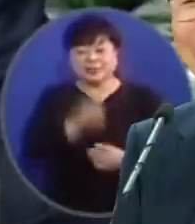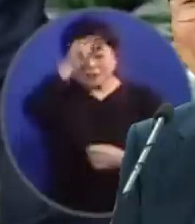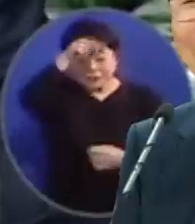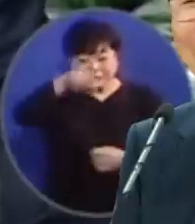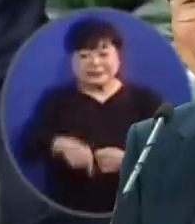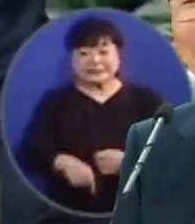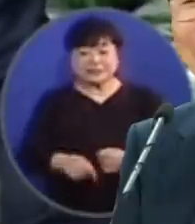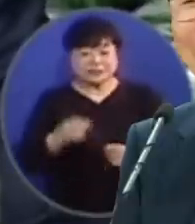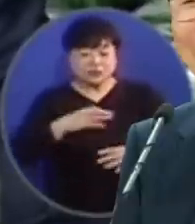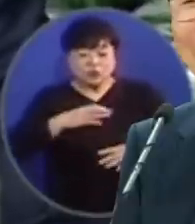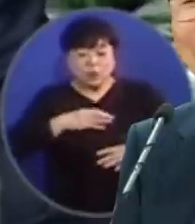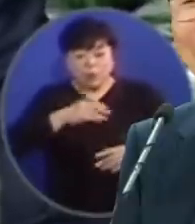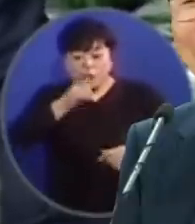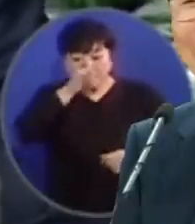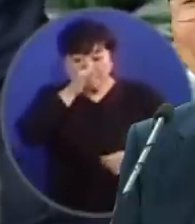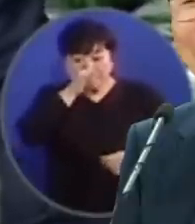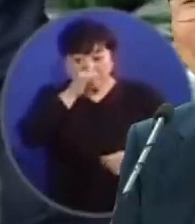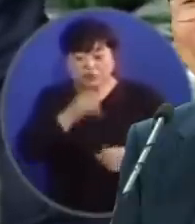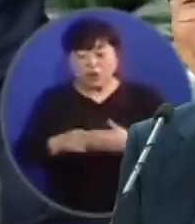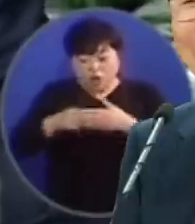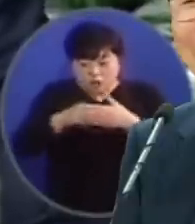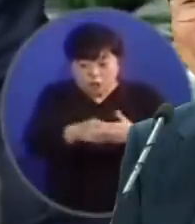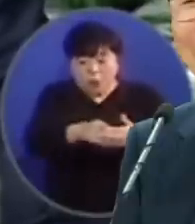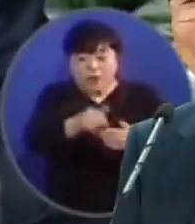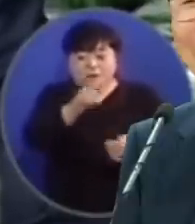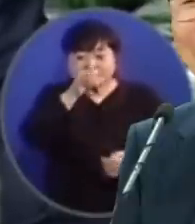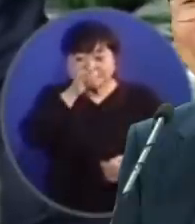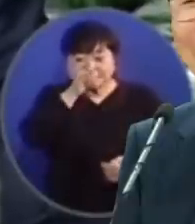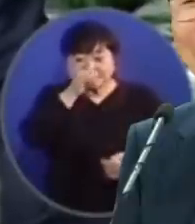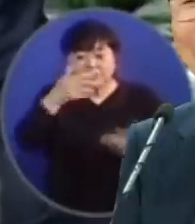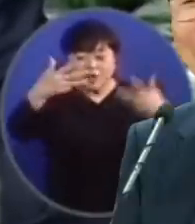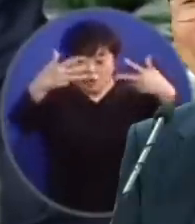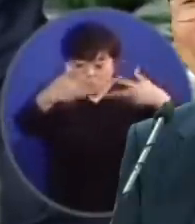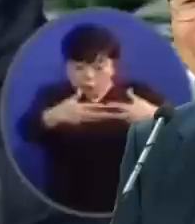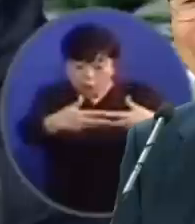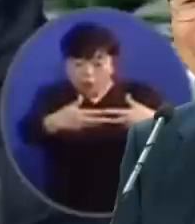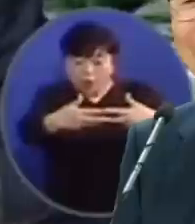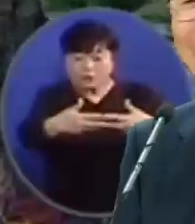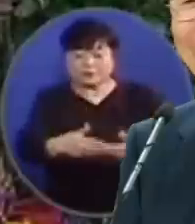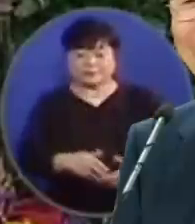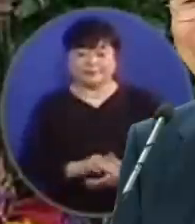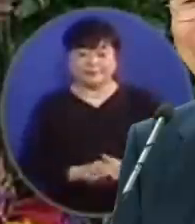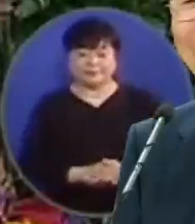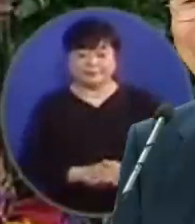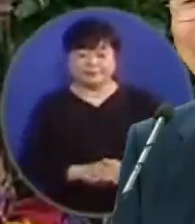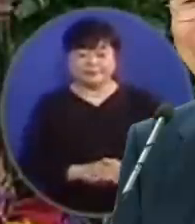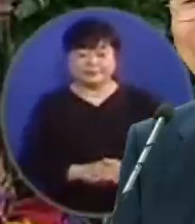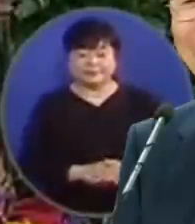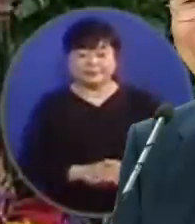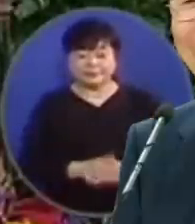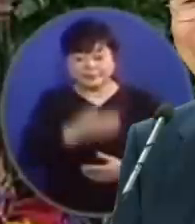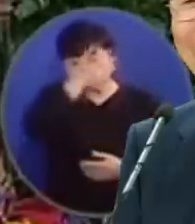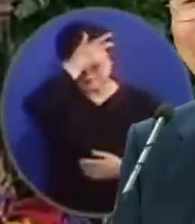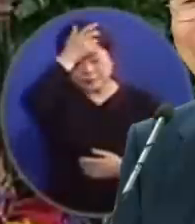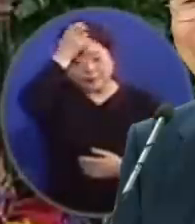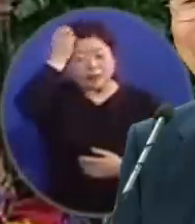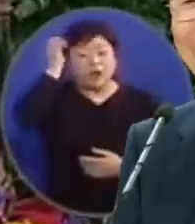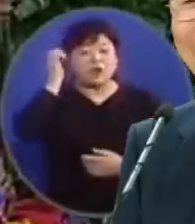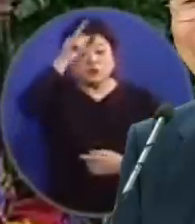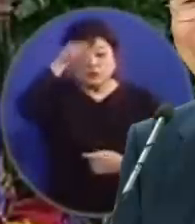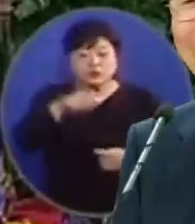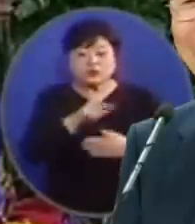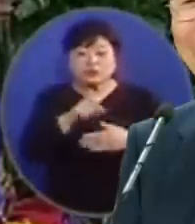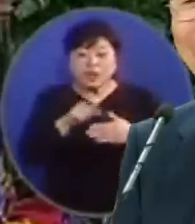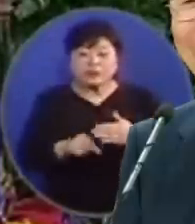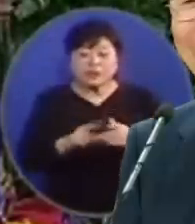천지의 두려움이 있어도 그것을 극복할 수 있다는 전제 조건이 되는 것입니다. 사도행전 17장 24절로 27절에 우주와 그